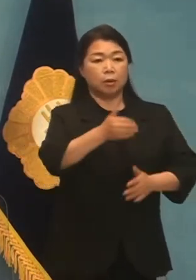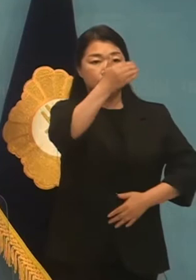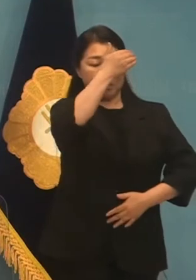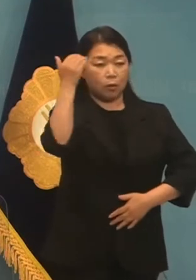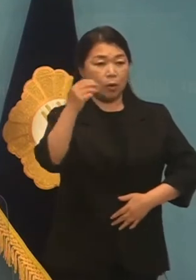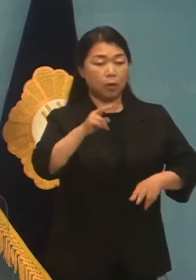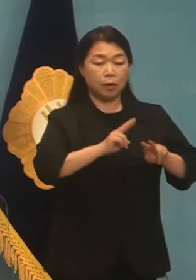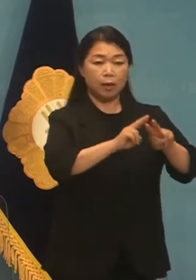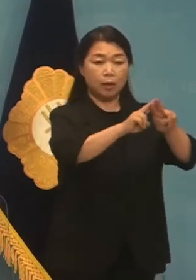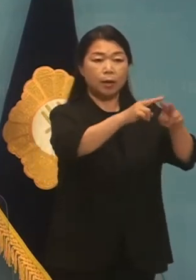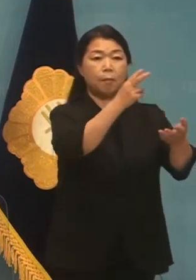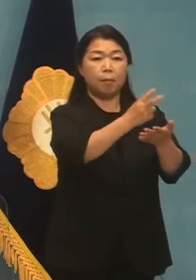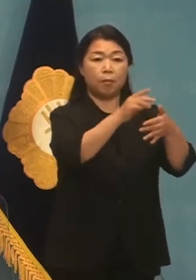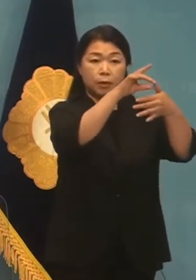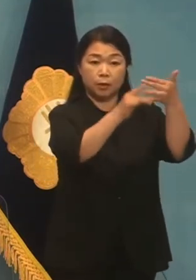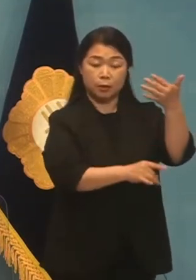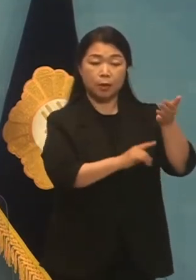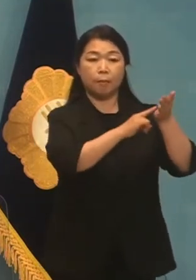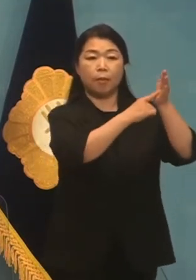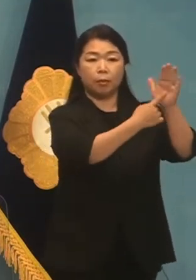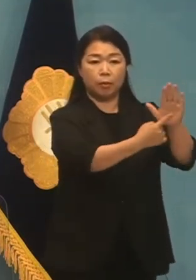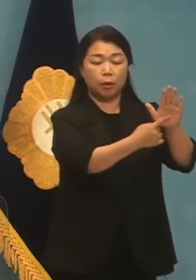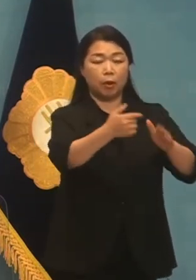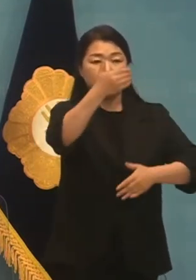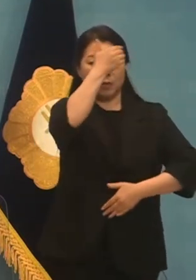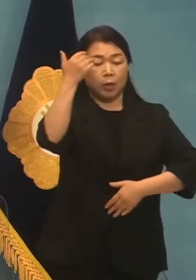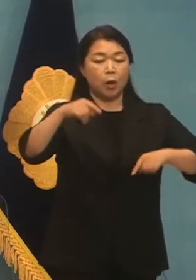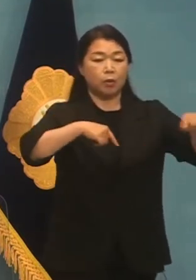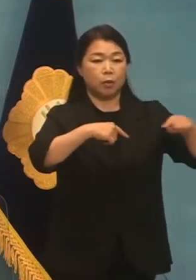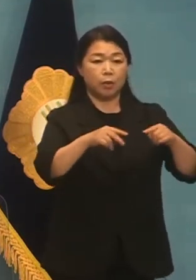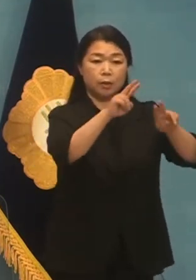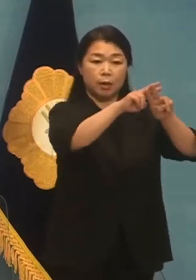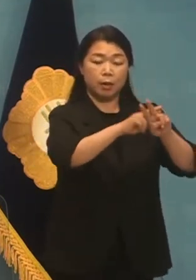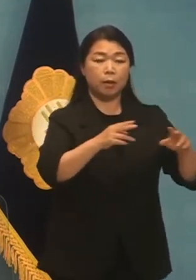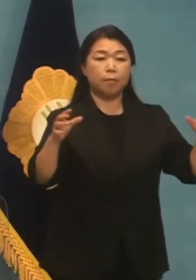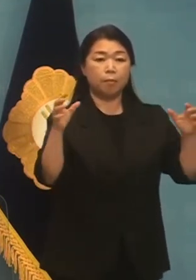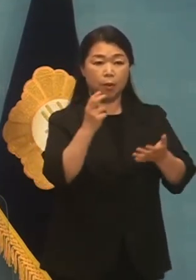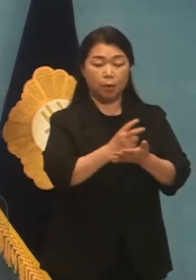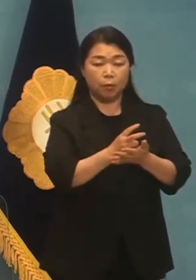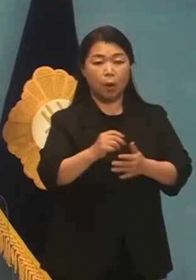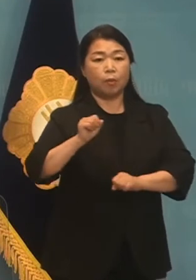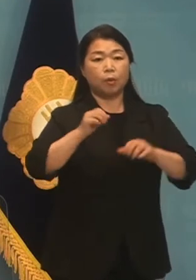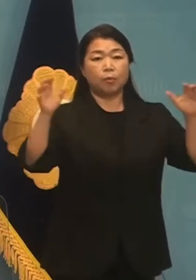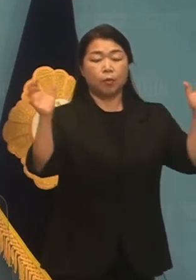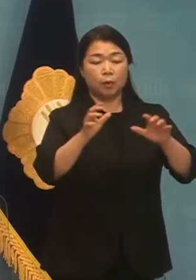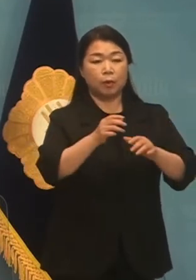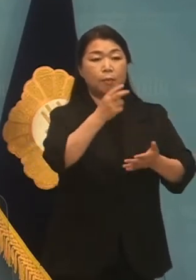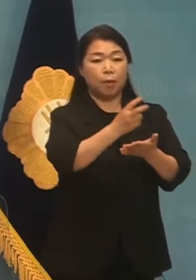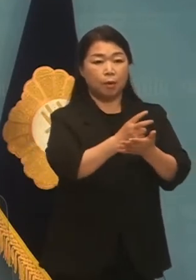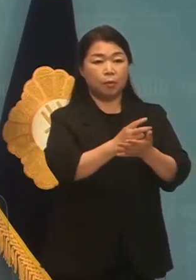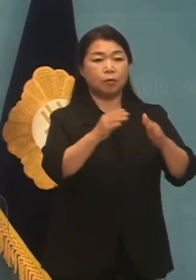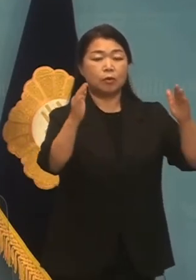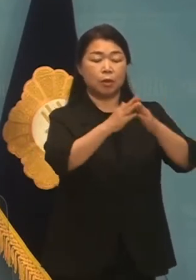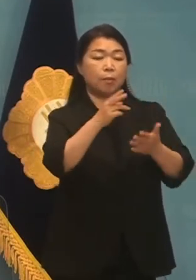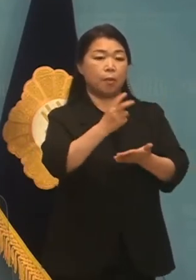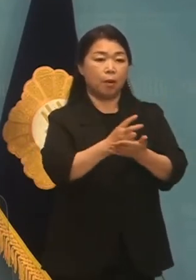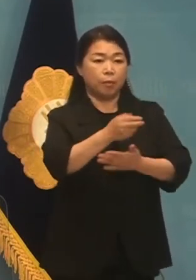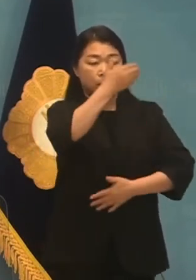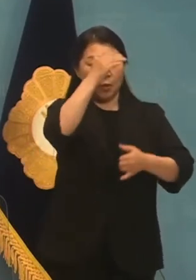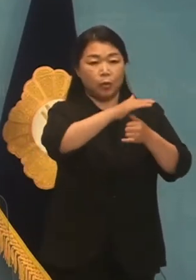사다리법 시리즈를 발의해 왔는데요. 청년 정치 사다리법, 오병재 사다리법, 청년 주거 사다리법,